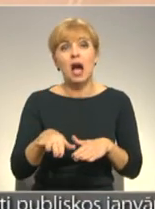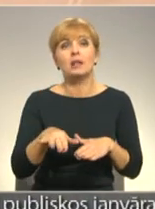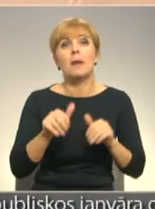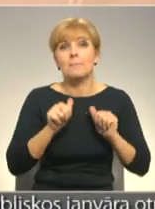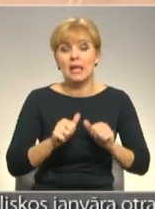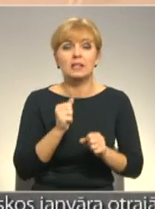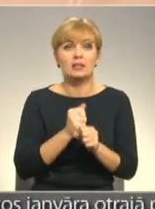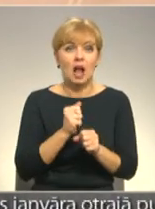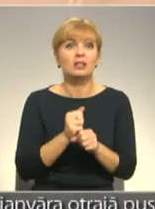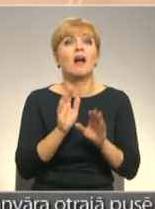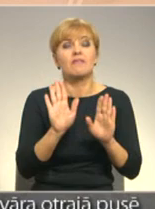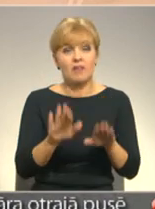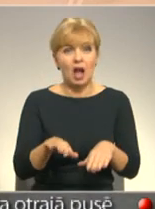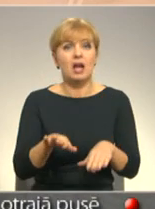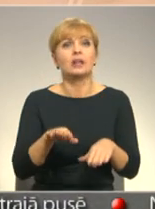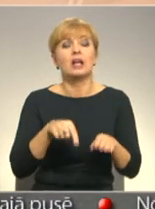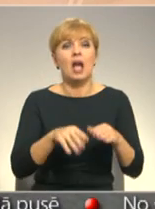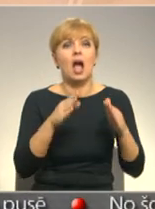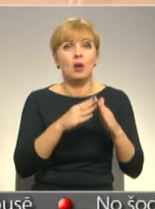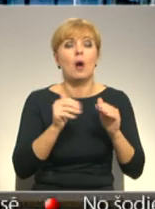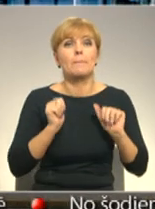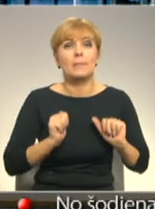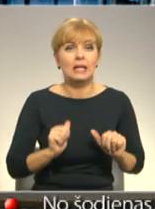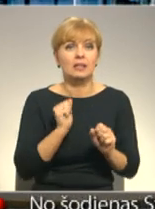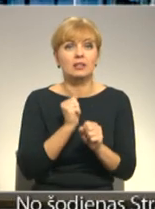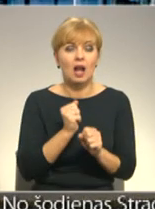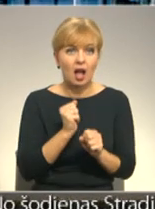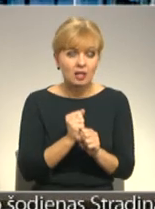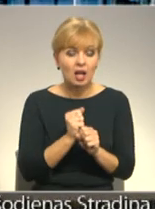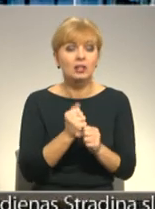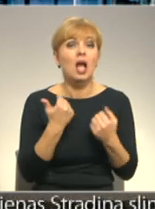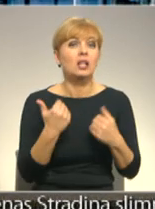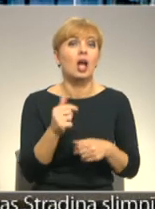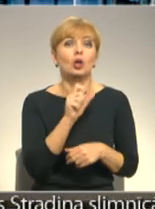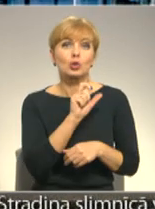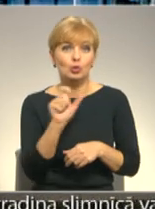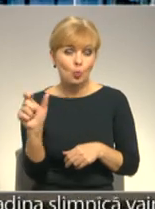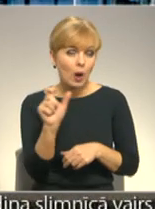Jā, cilvēki var atrasties ēkā un mierīgi strādāt. Šobrīd